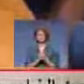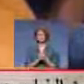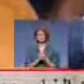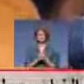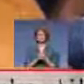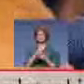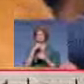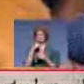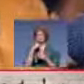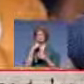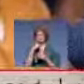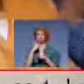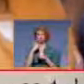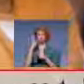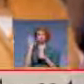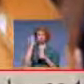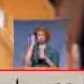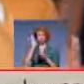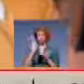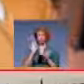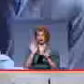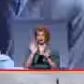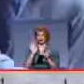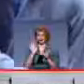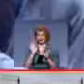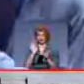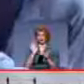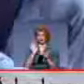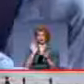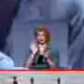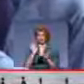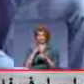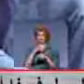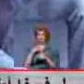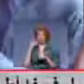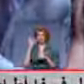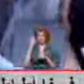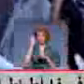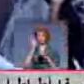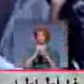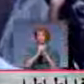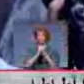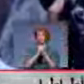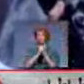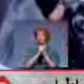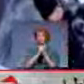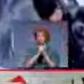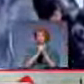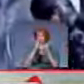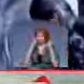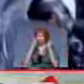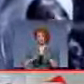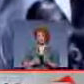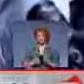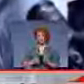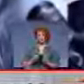بيت صلت حاجات زي كده اثار. هو البيت ده اصله يا شيخ عمرو بتاع شيخ يوسف بتاع والده الله يرحمه. الله يرحمه. وهم عايشين